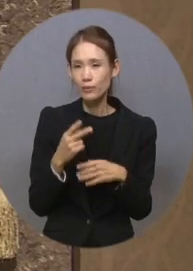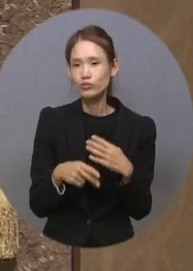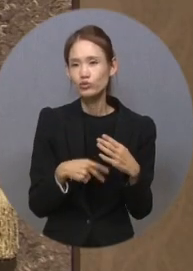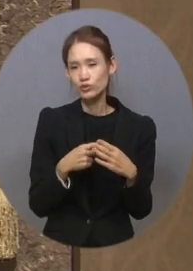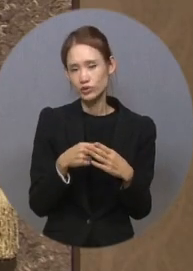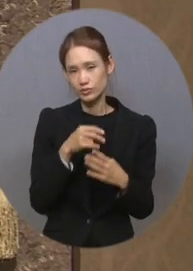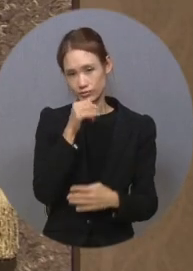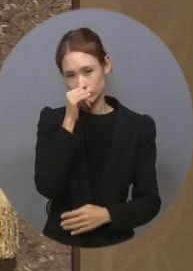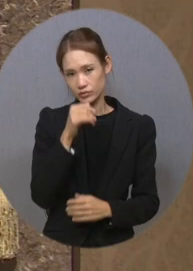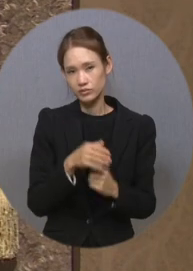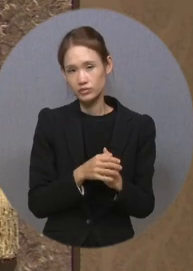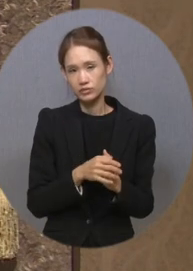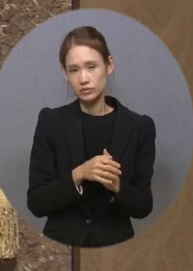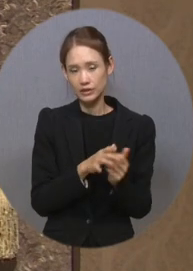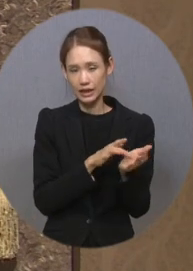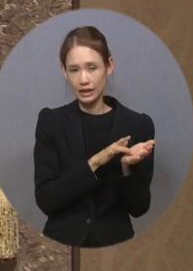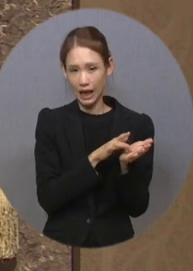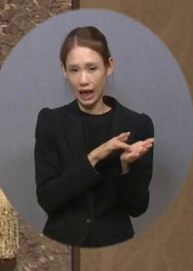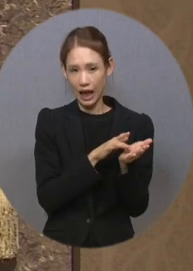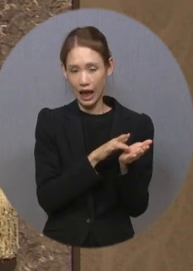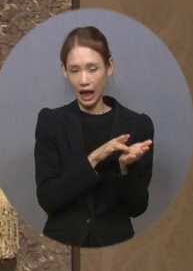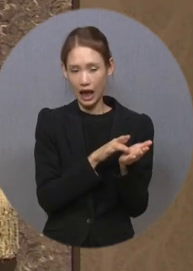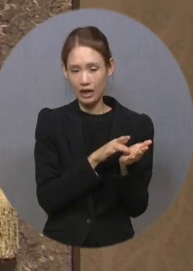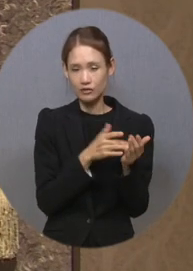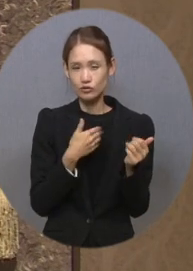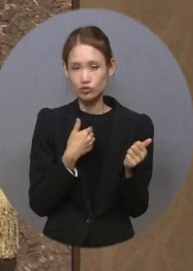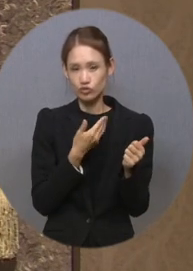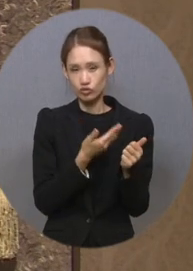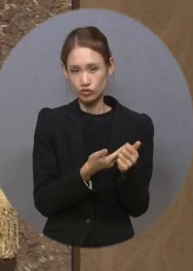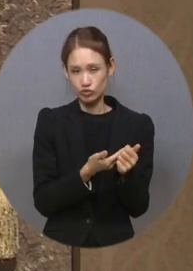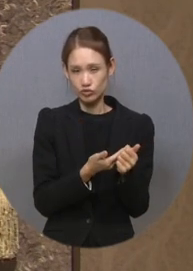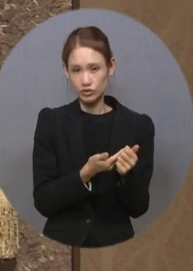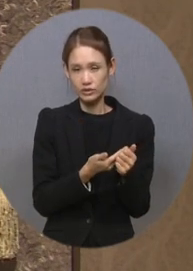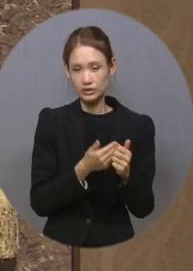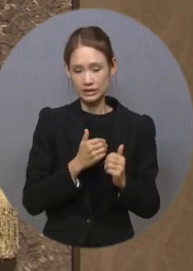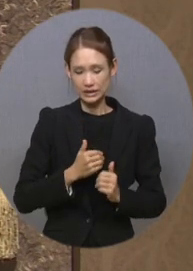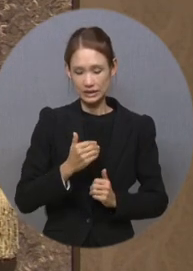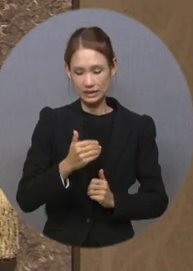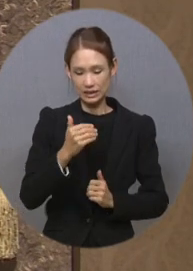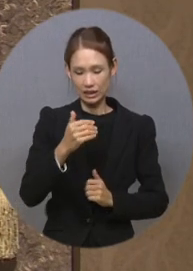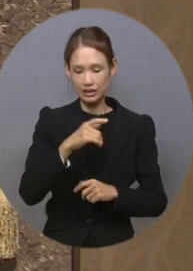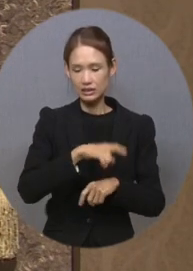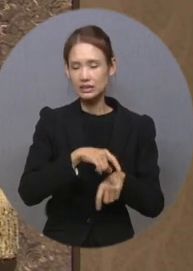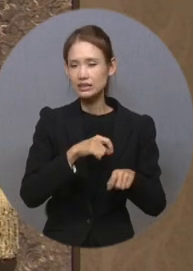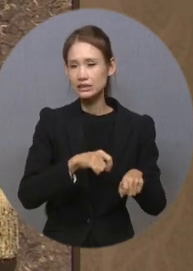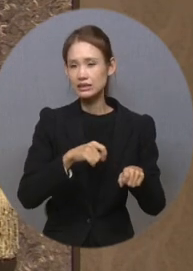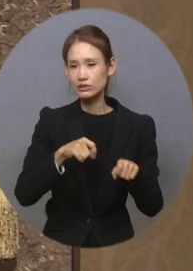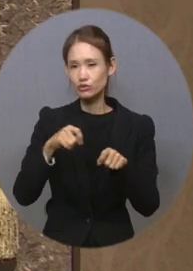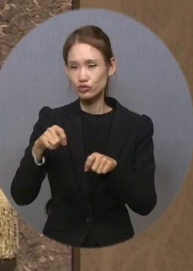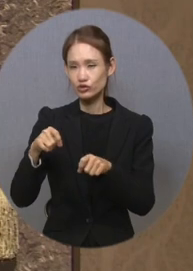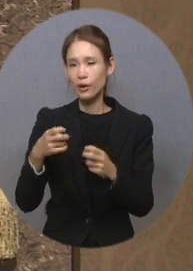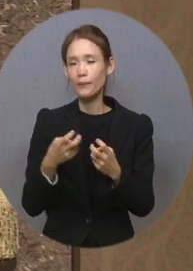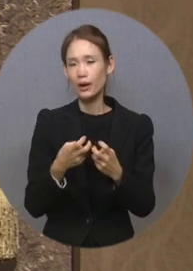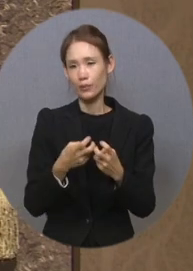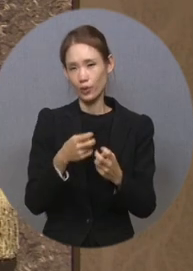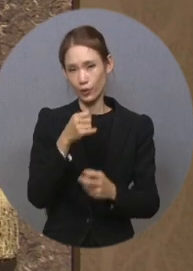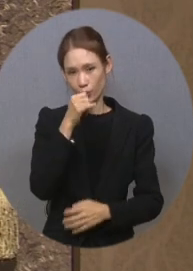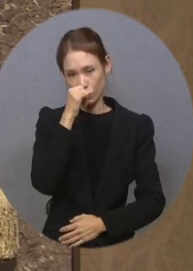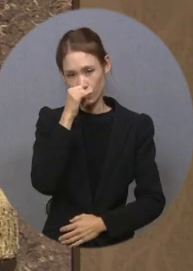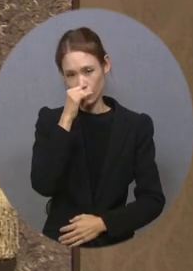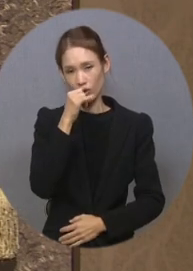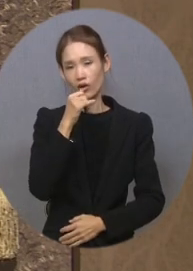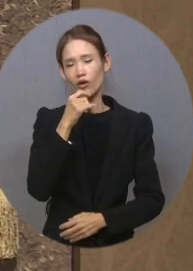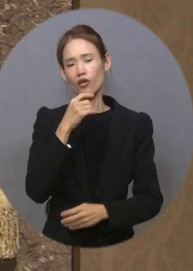있고 또 그 약을 처방해서 진행을 늦추게 할 수도 있고 네. 얼마든지 이제 치매도